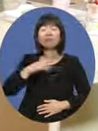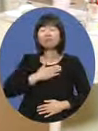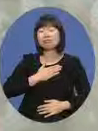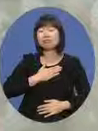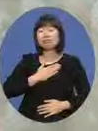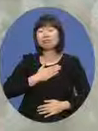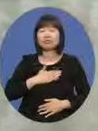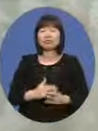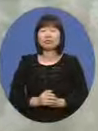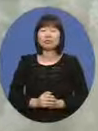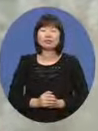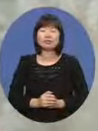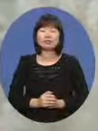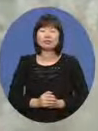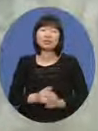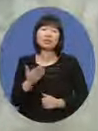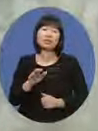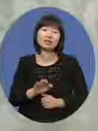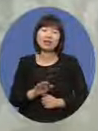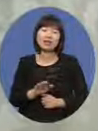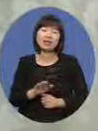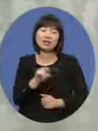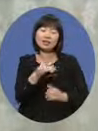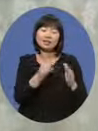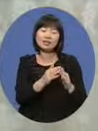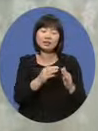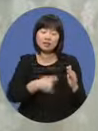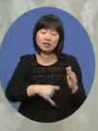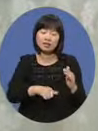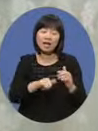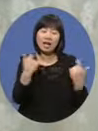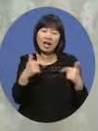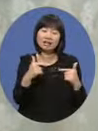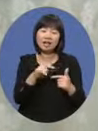그렇지. 그런데 그 집에는 희한하게 명절 전날에는